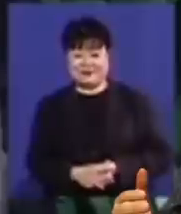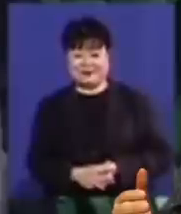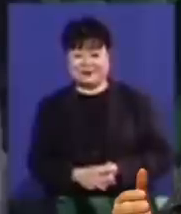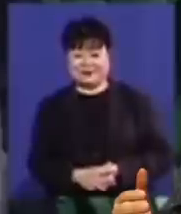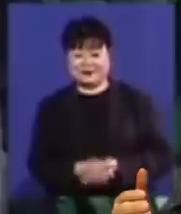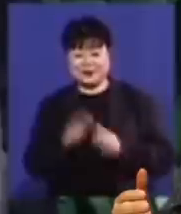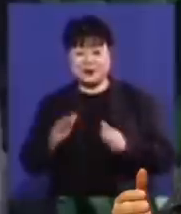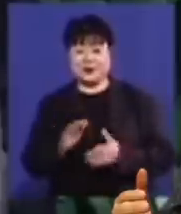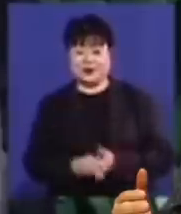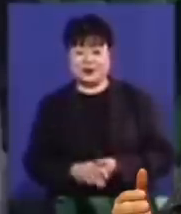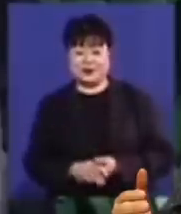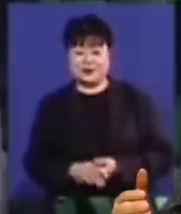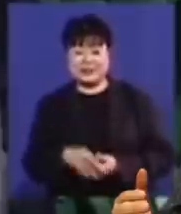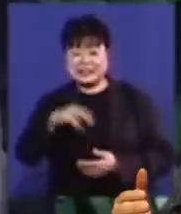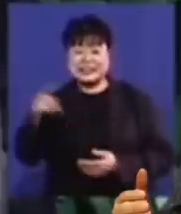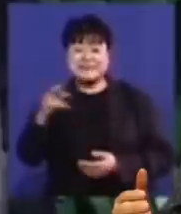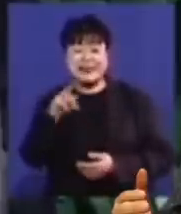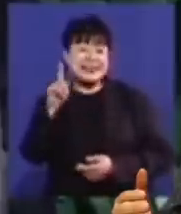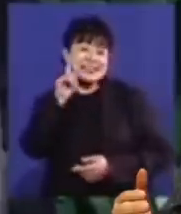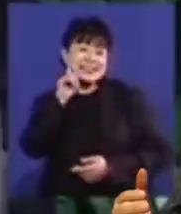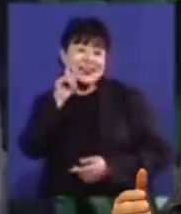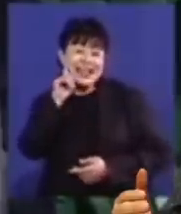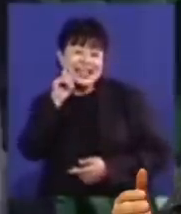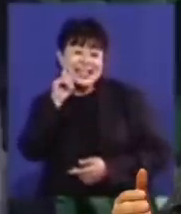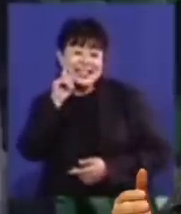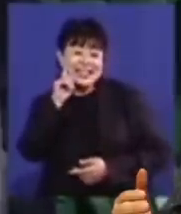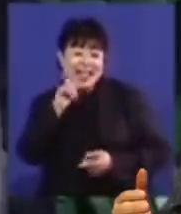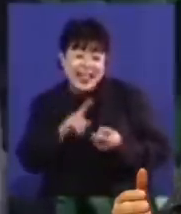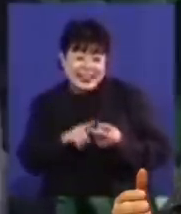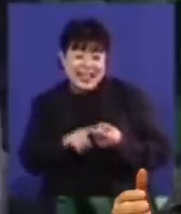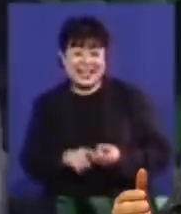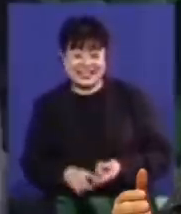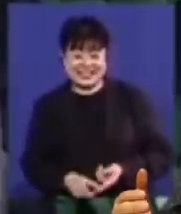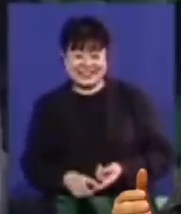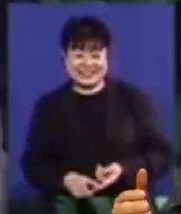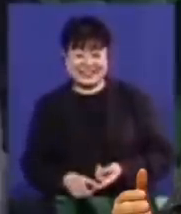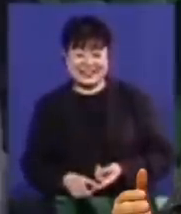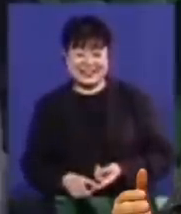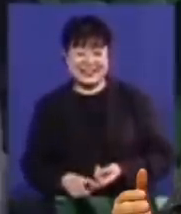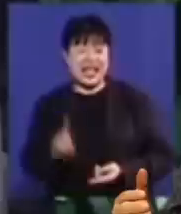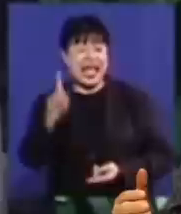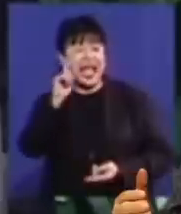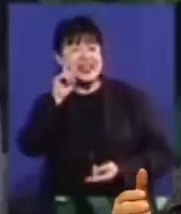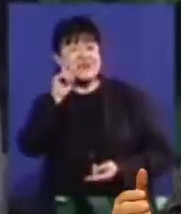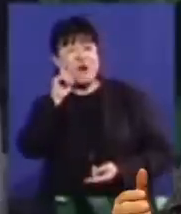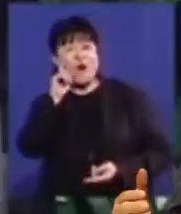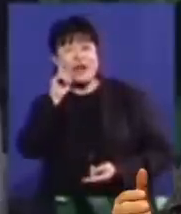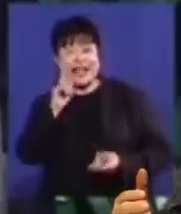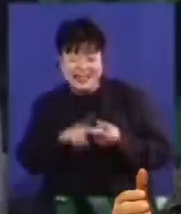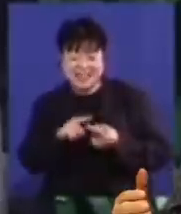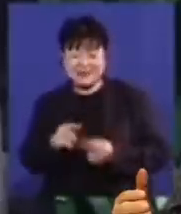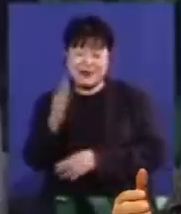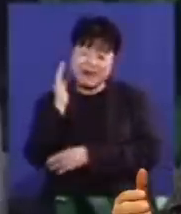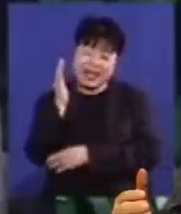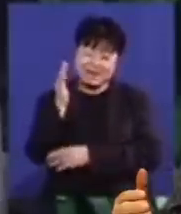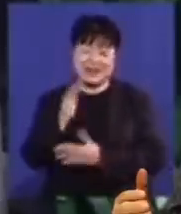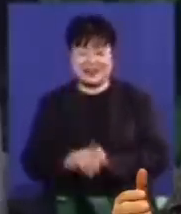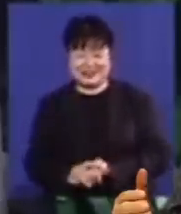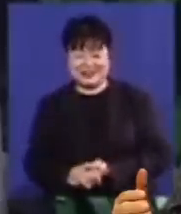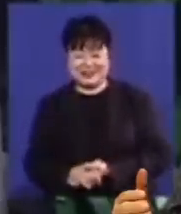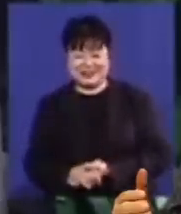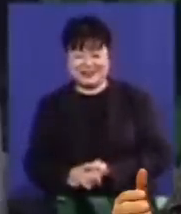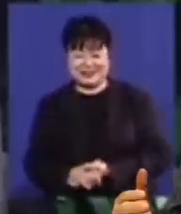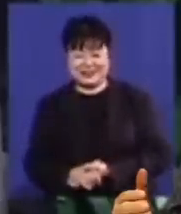요사이 스마트 전화기 관심 있는 사람은 그에 대한 스마트 전화기 이야기만 잔뜩 하는 것입니다. 얼마나